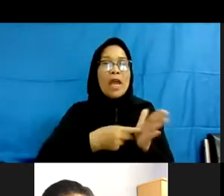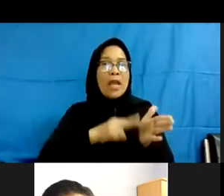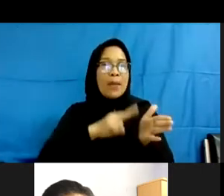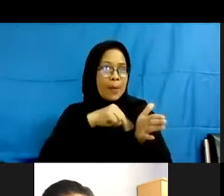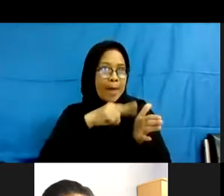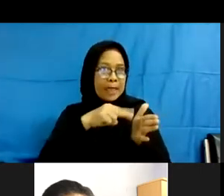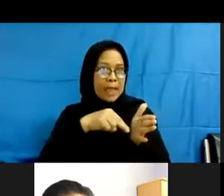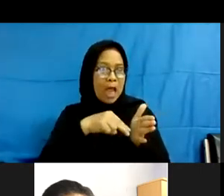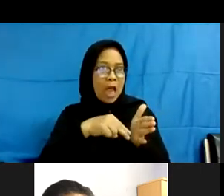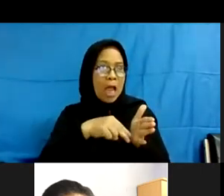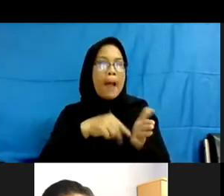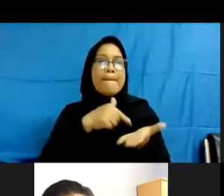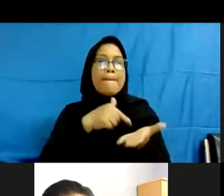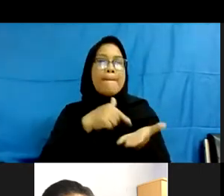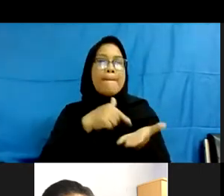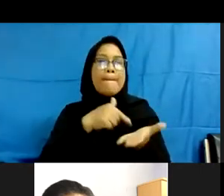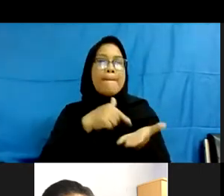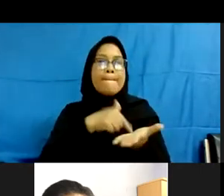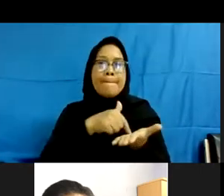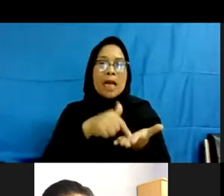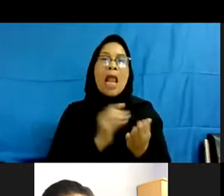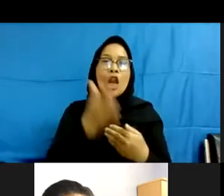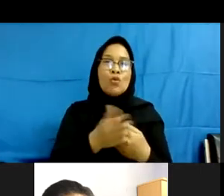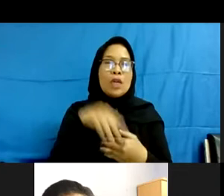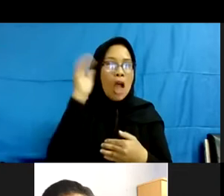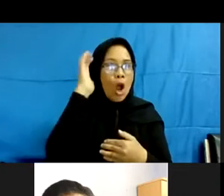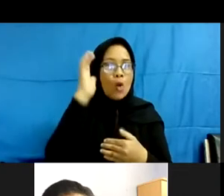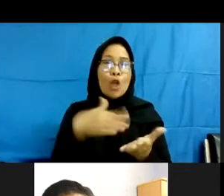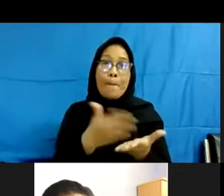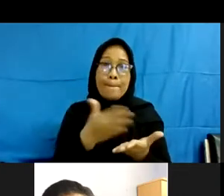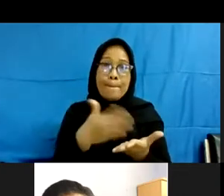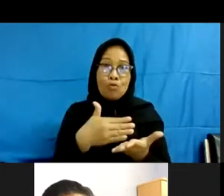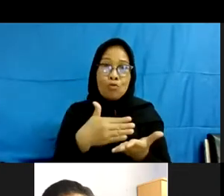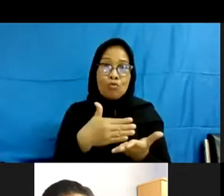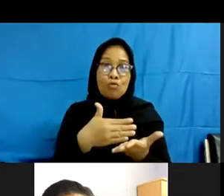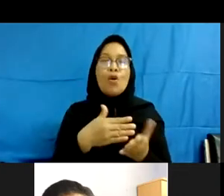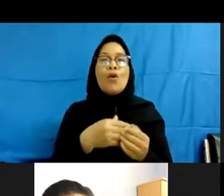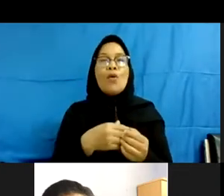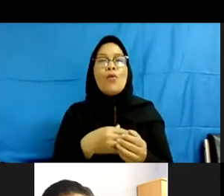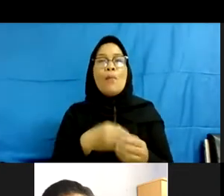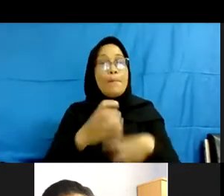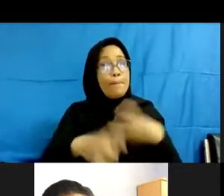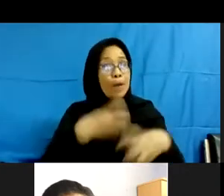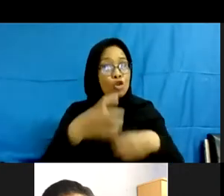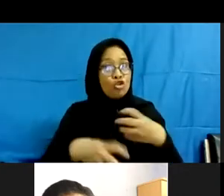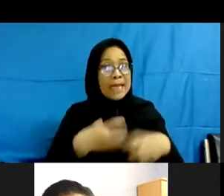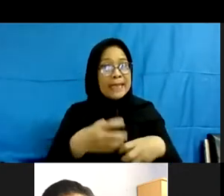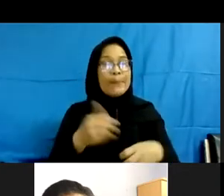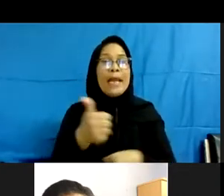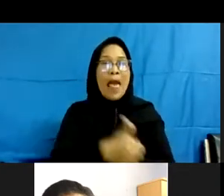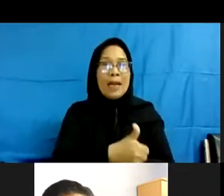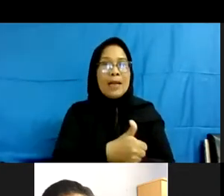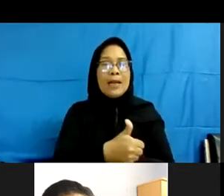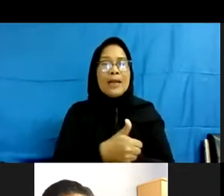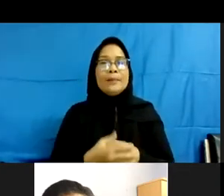huruf Braille dulu, lalu baru ke audiobook, lalu baru jadi e-book gitu loh. Jadi prosesnya itu benar gitu kan.